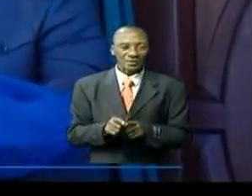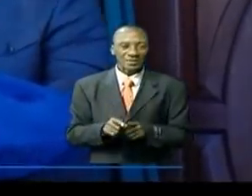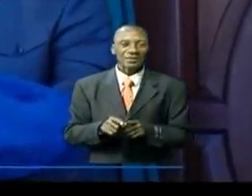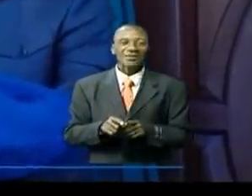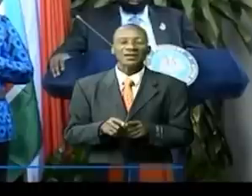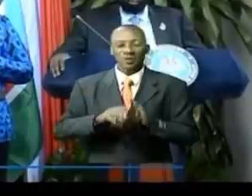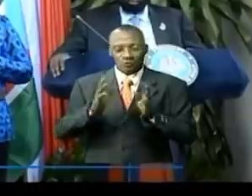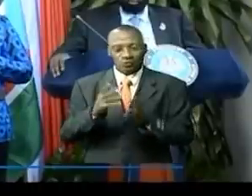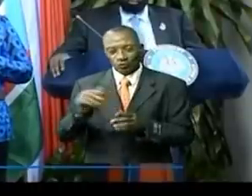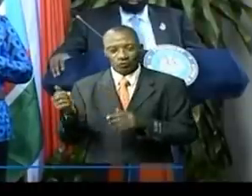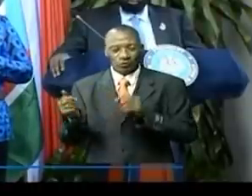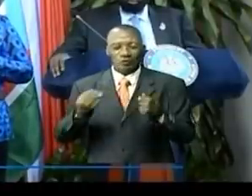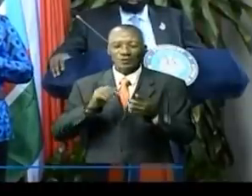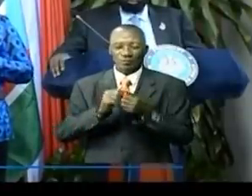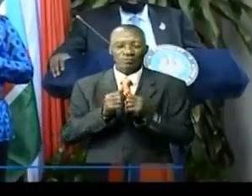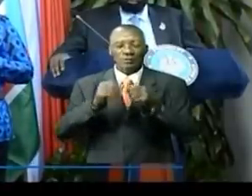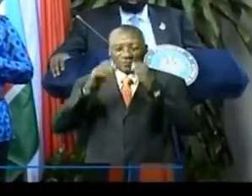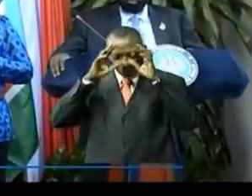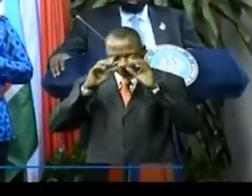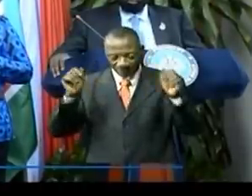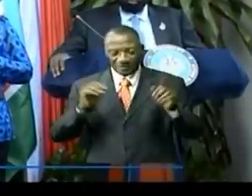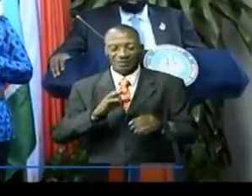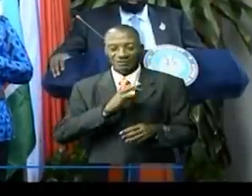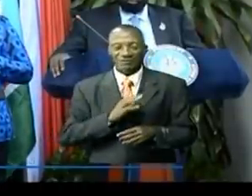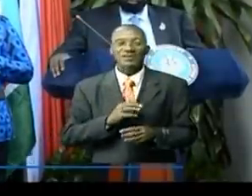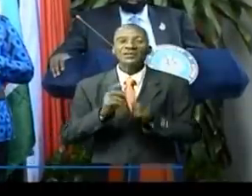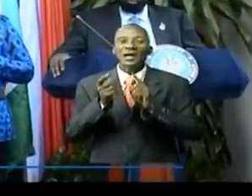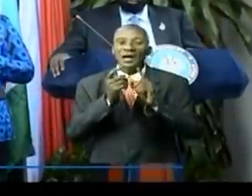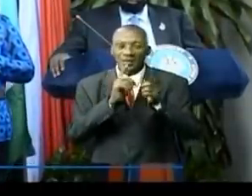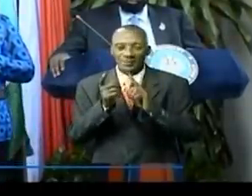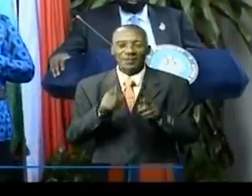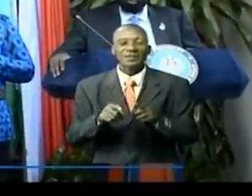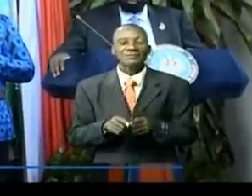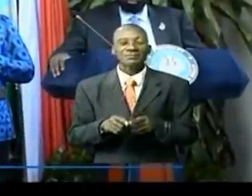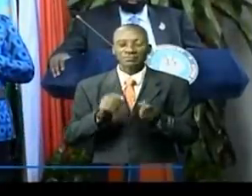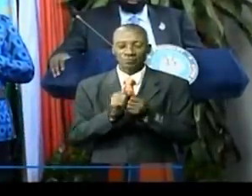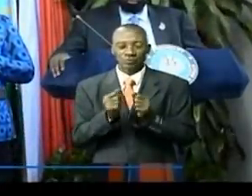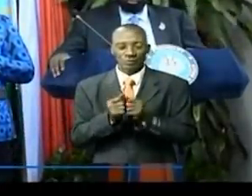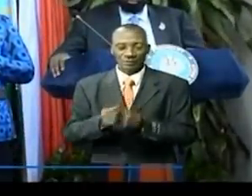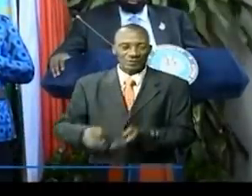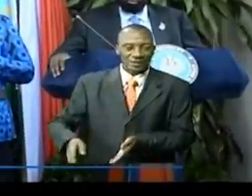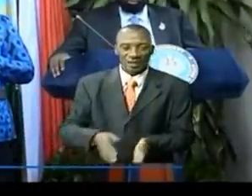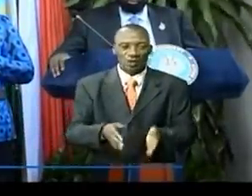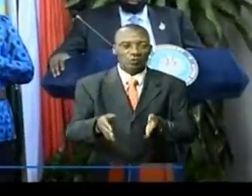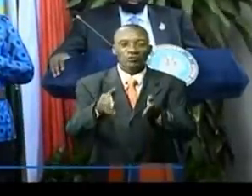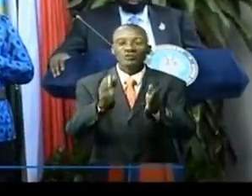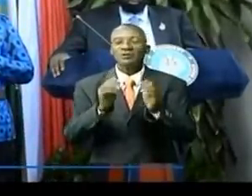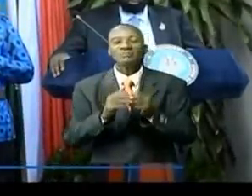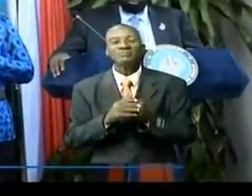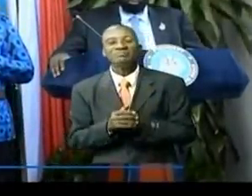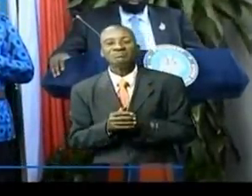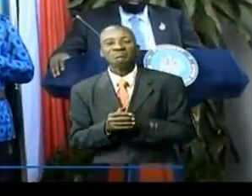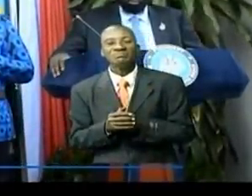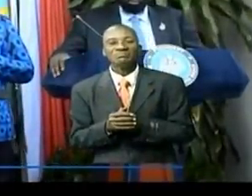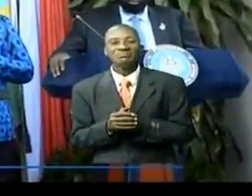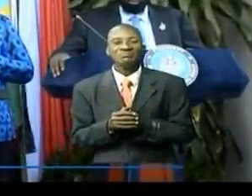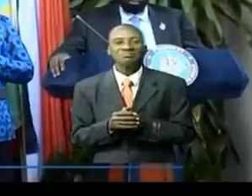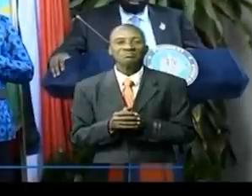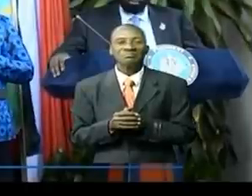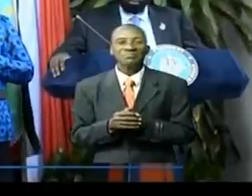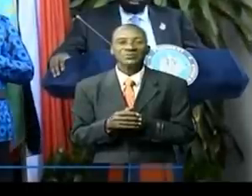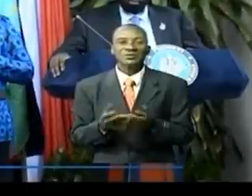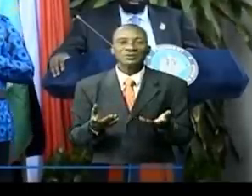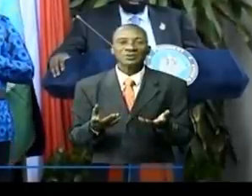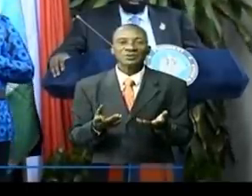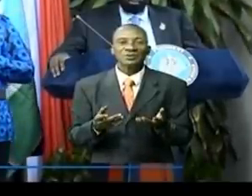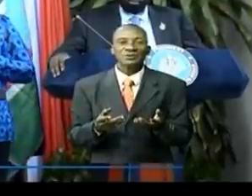échanges. Nous avons parlé des projets d'infrastructures avec la possibilité de créer, de construire